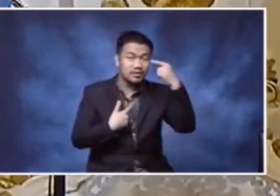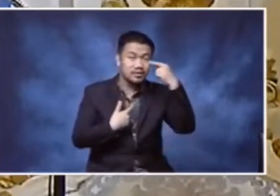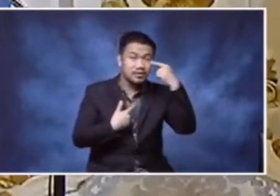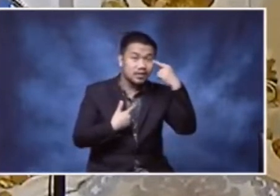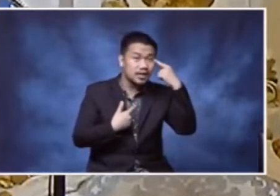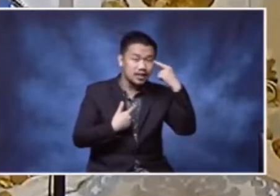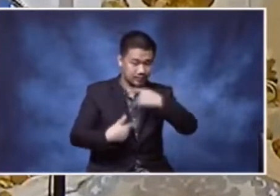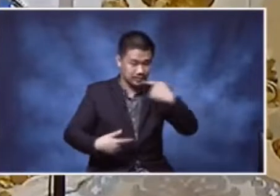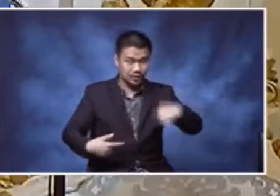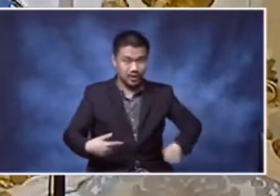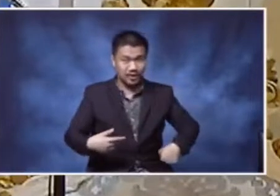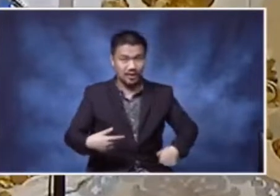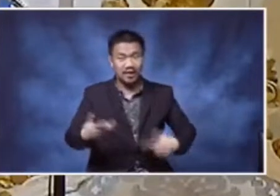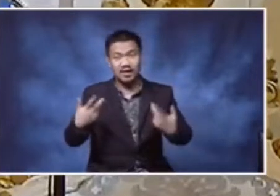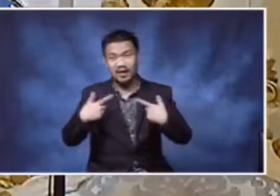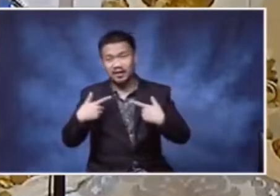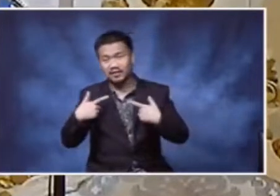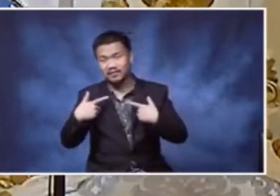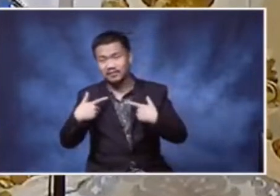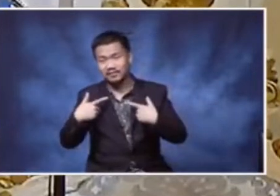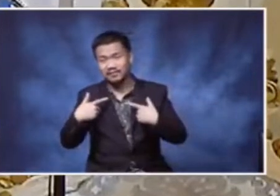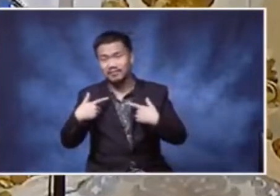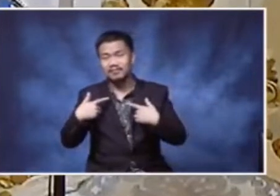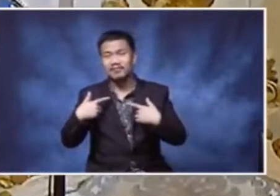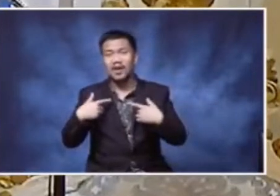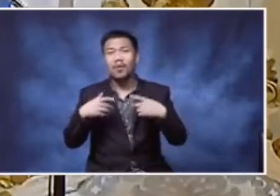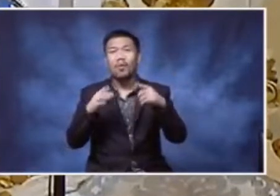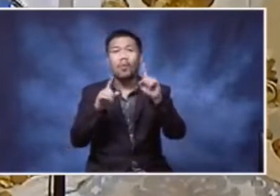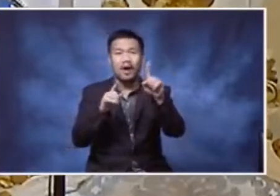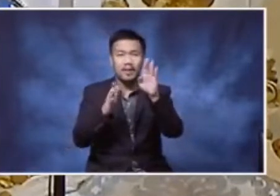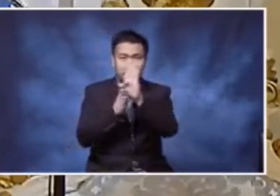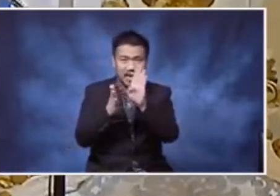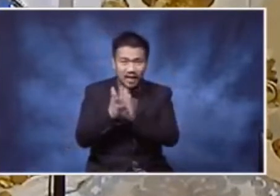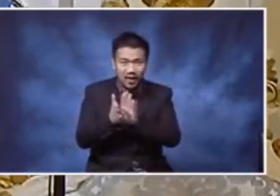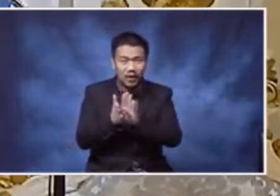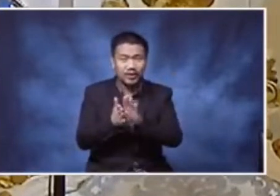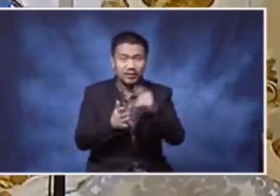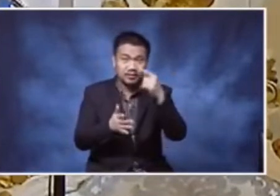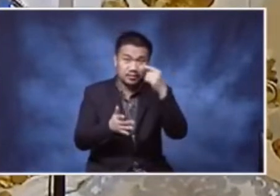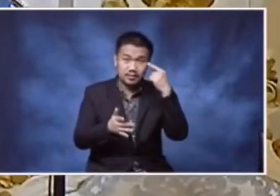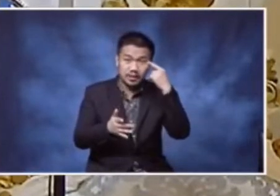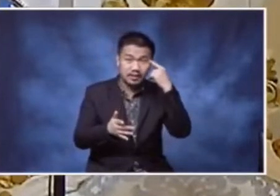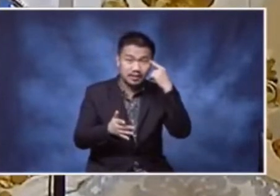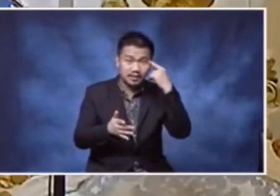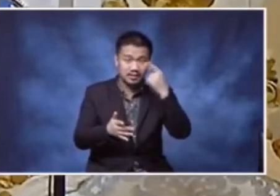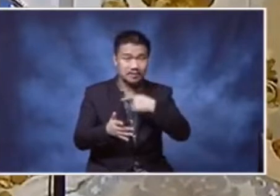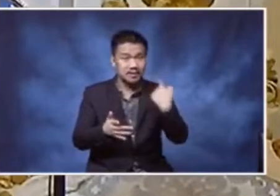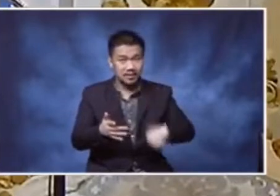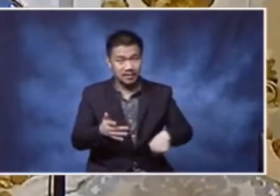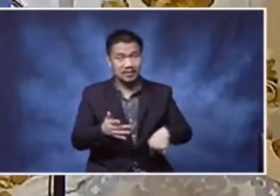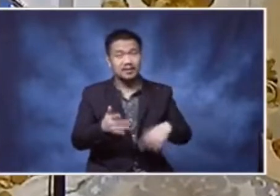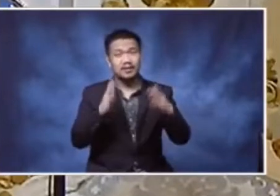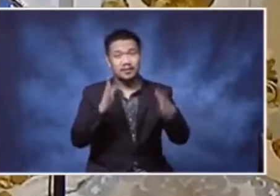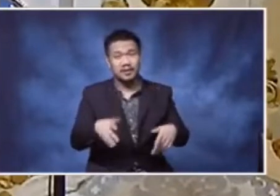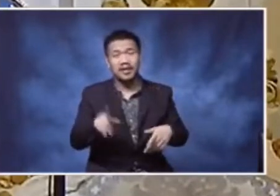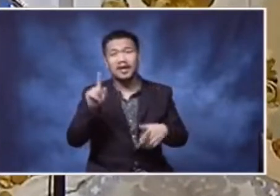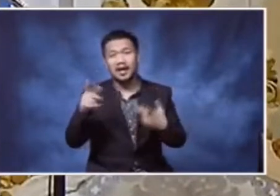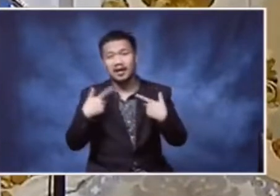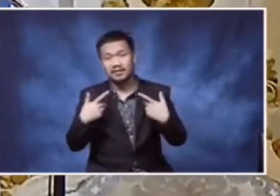Indonesia na 300 million na mga Muslim yan. Nandiyan yung India, no? Nandiyan yung Malaysia.